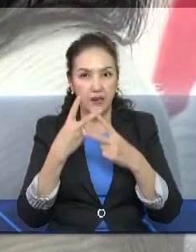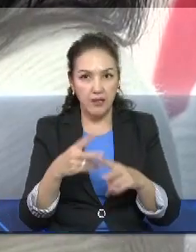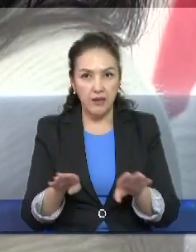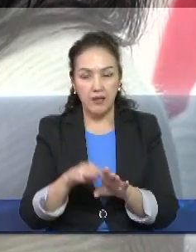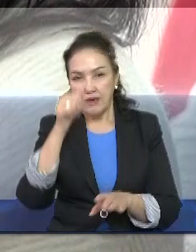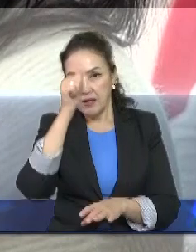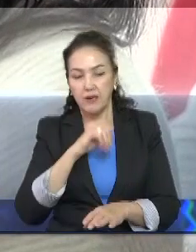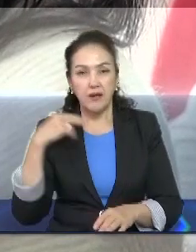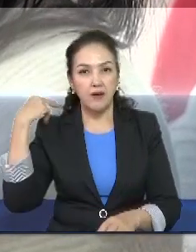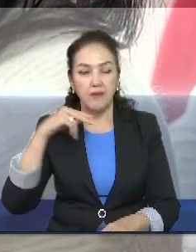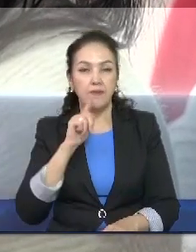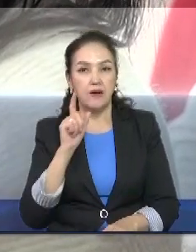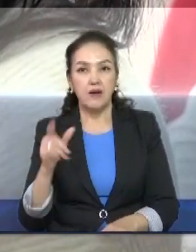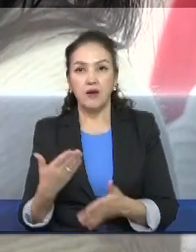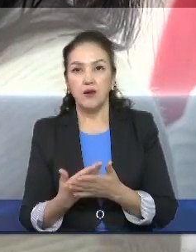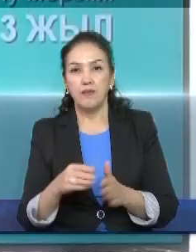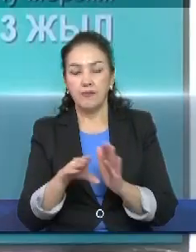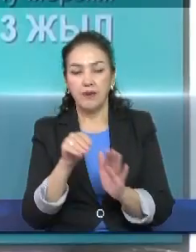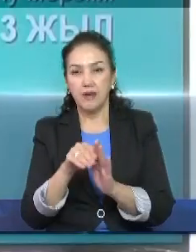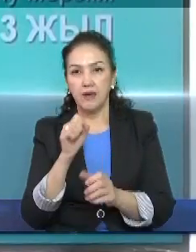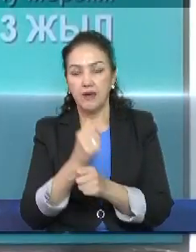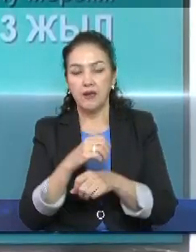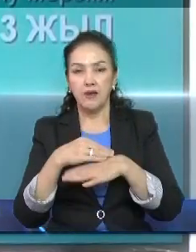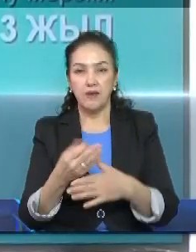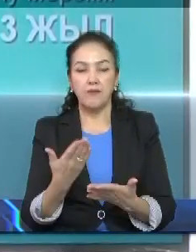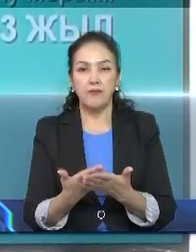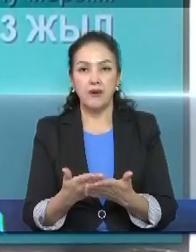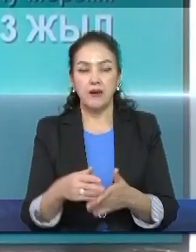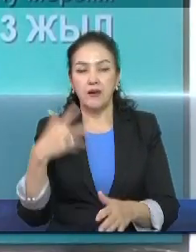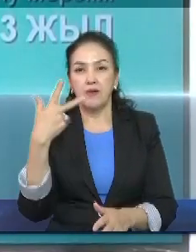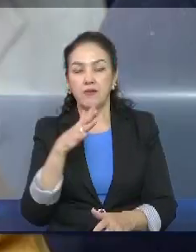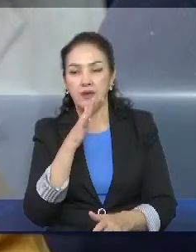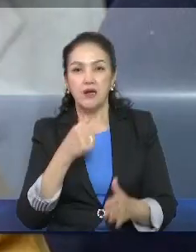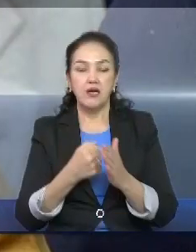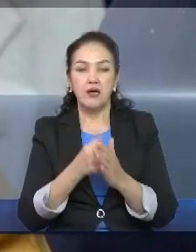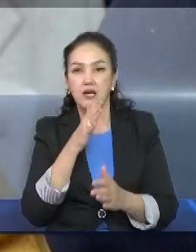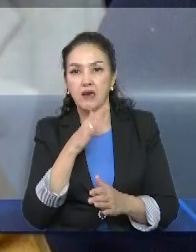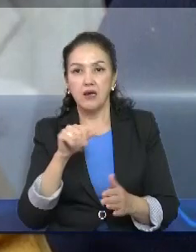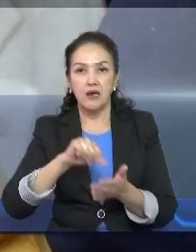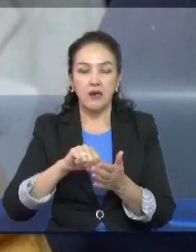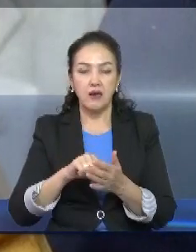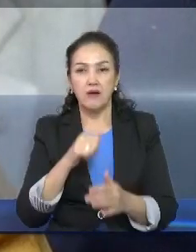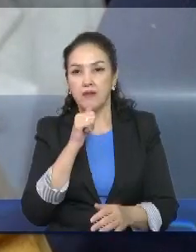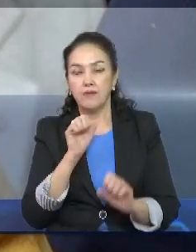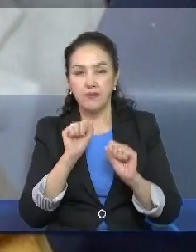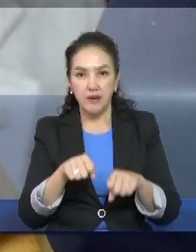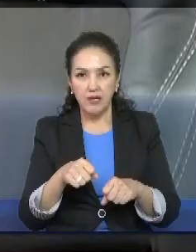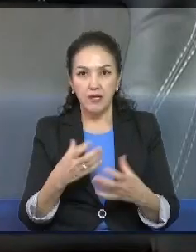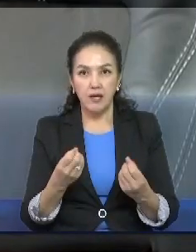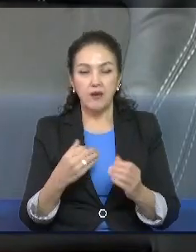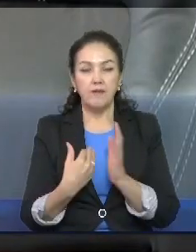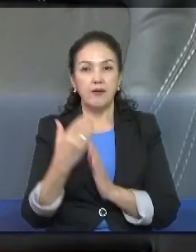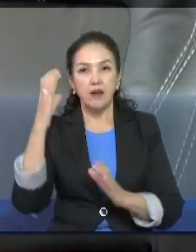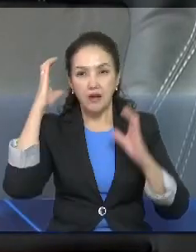айда президенттік жастар кадр резервіне іріктеу жүріп жатыр. Талап бойынша 35 жасқа дейінгі жастар қатысып бақ сынай алады. Әлбетте,